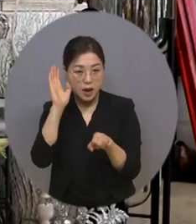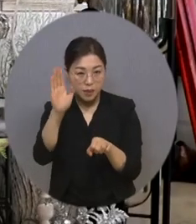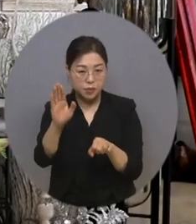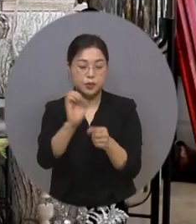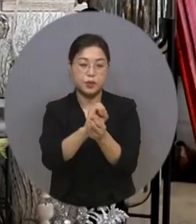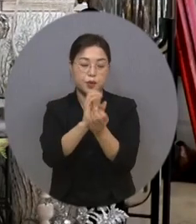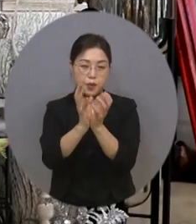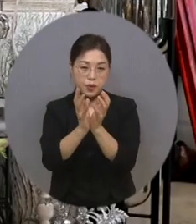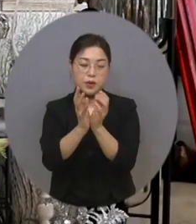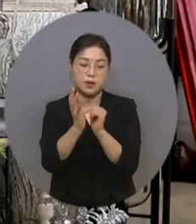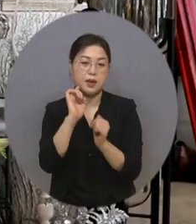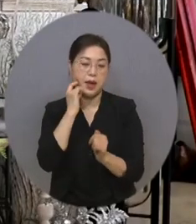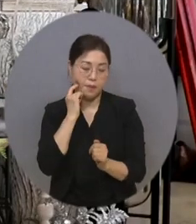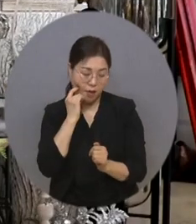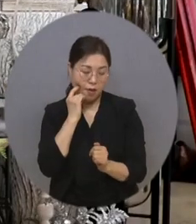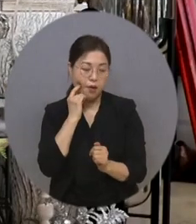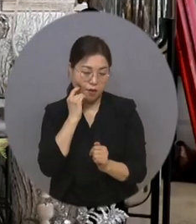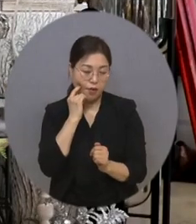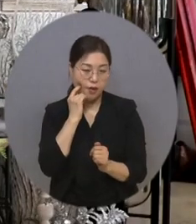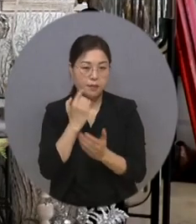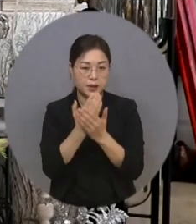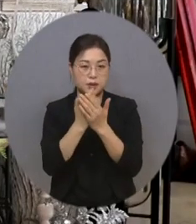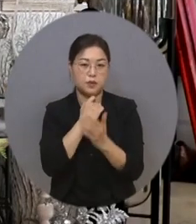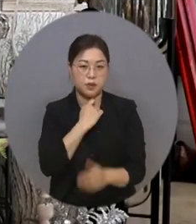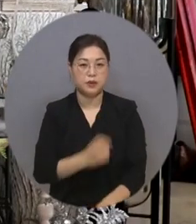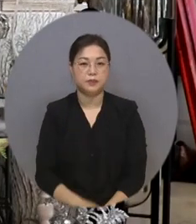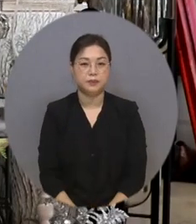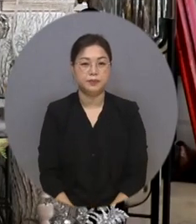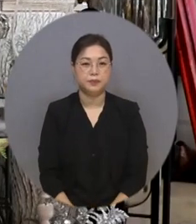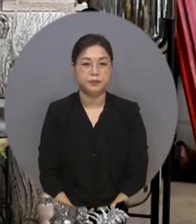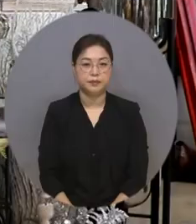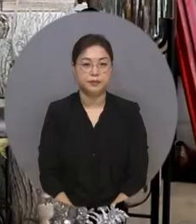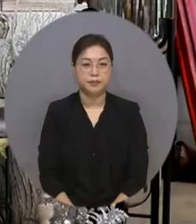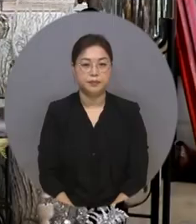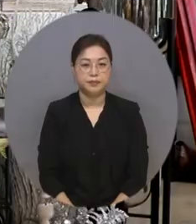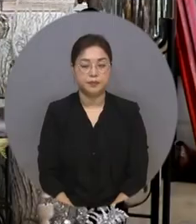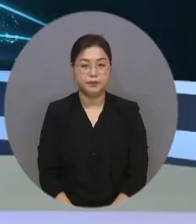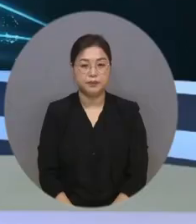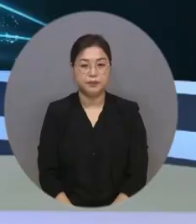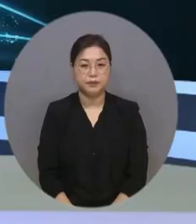아름답게 꽃피우길 기대해봅니다. 복지TV 뉴스 이소영입니다.